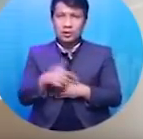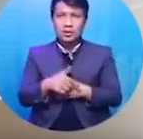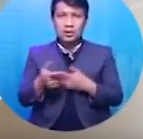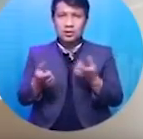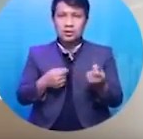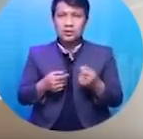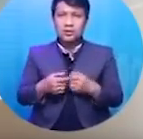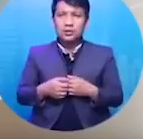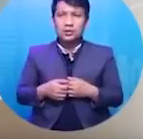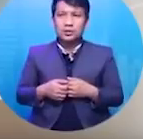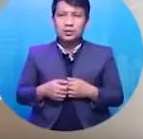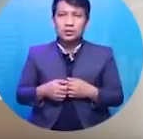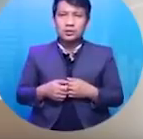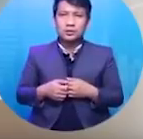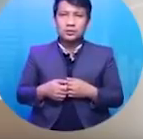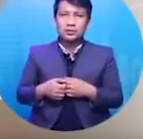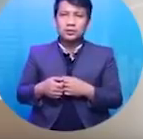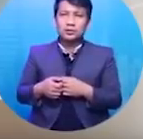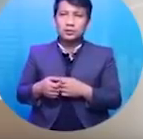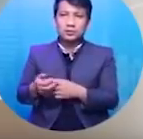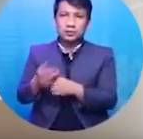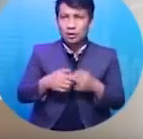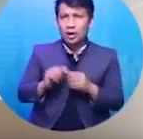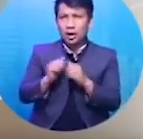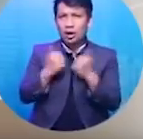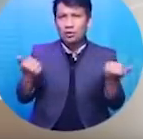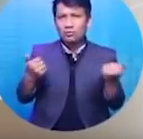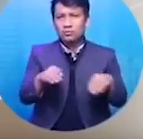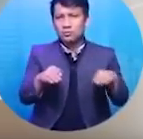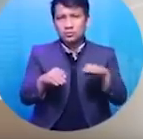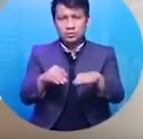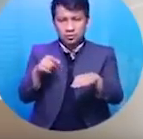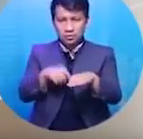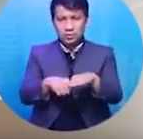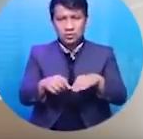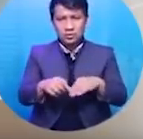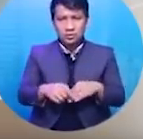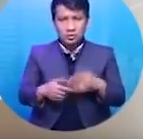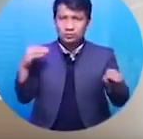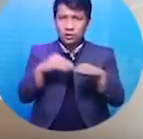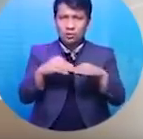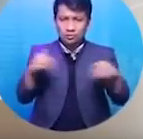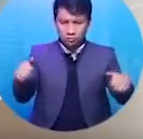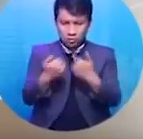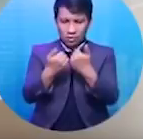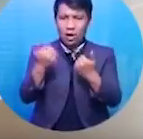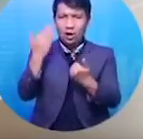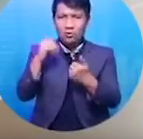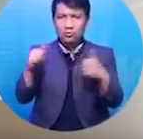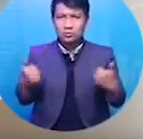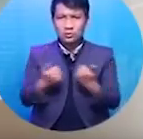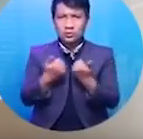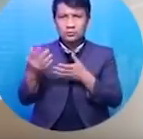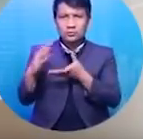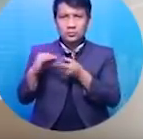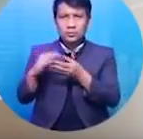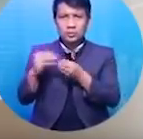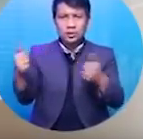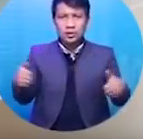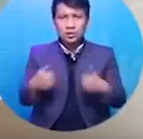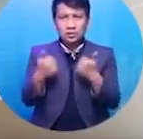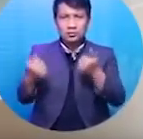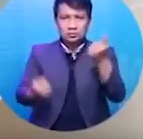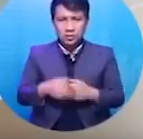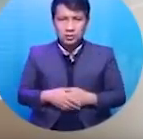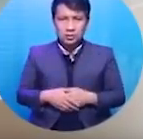po. Kasusundo ko lang po nung positive na ano. Saan kayo nabangga? Ito sa may East Avenue. Paano kayo nabangga? Ano pwede pa kikwento. Paano kayo nabangga? Paano